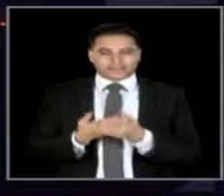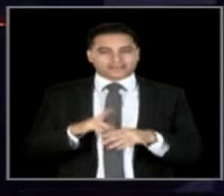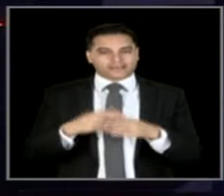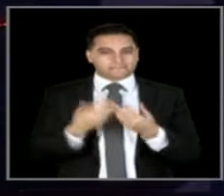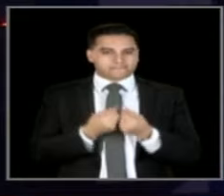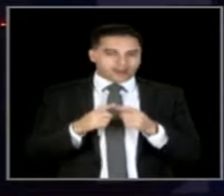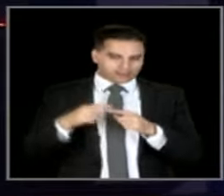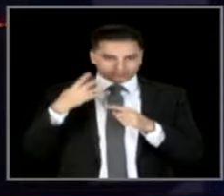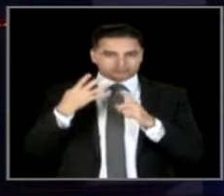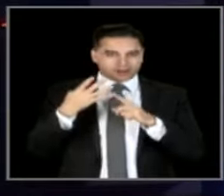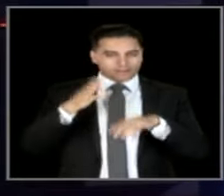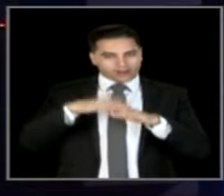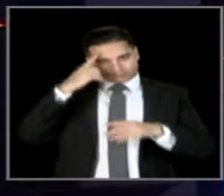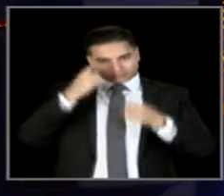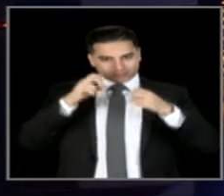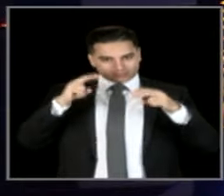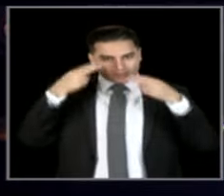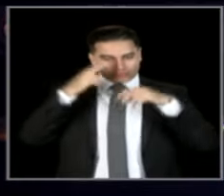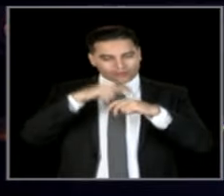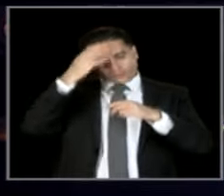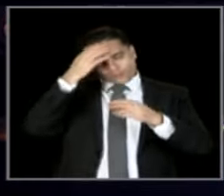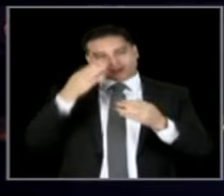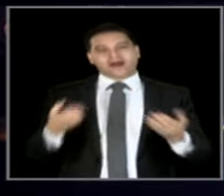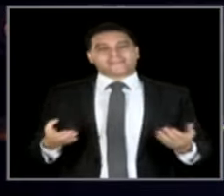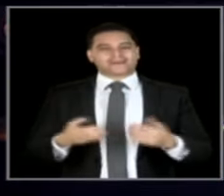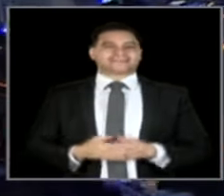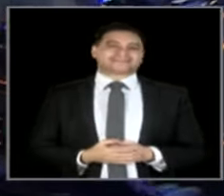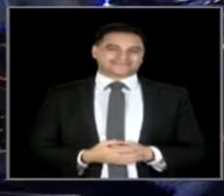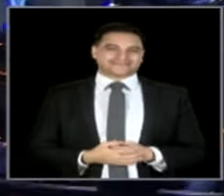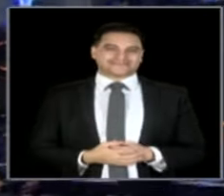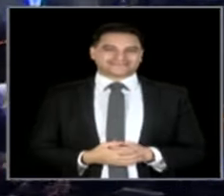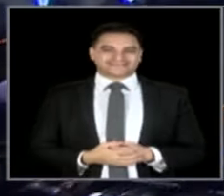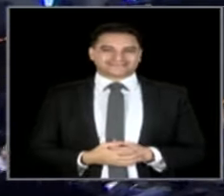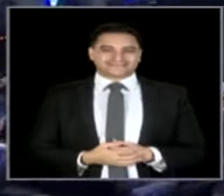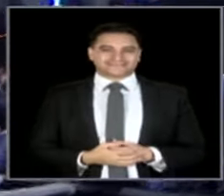فاصل وهنرجع مرة تانية مع فقرة تحت الضغط والعباقرة.